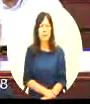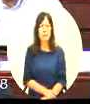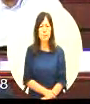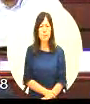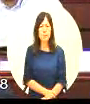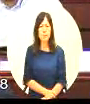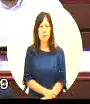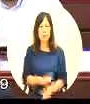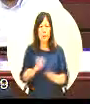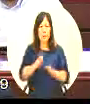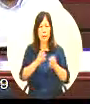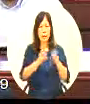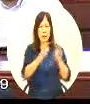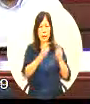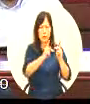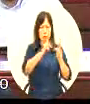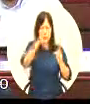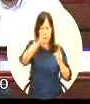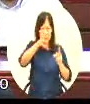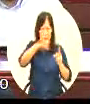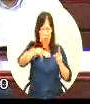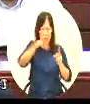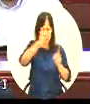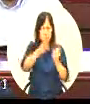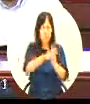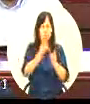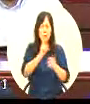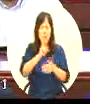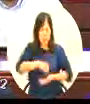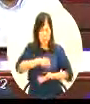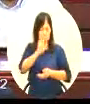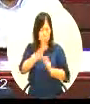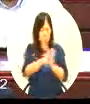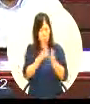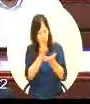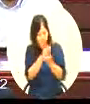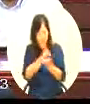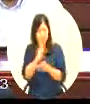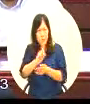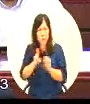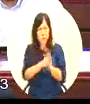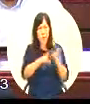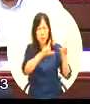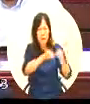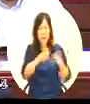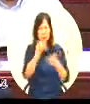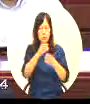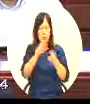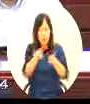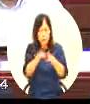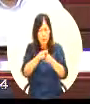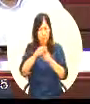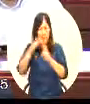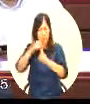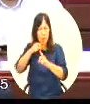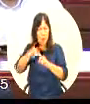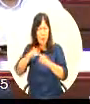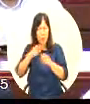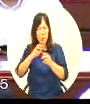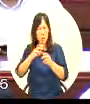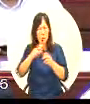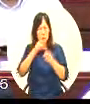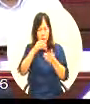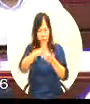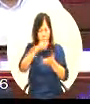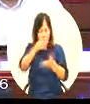前刚刚检局长所一直提到的我们的可行性评估，那个是依照大众捷运法在编列预算之前